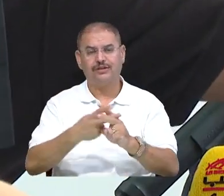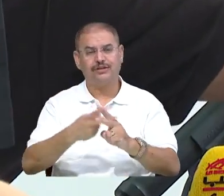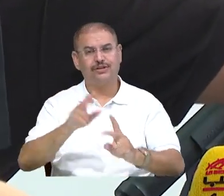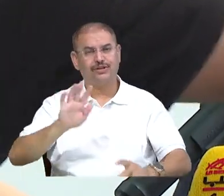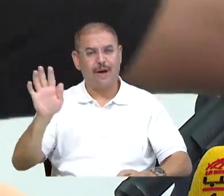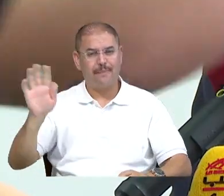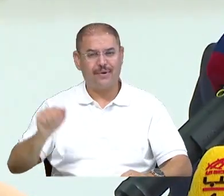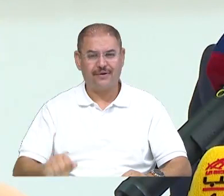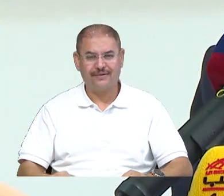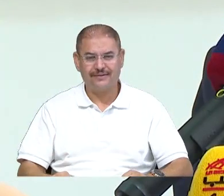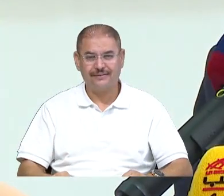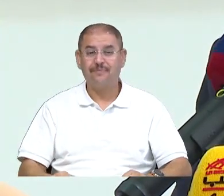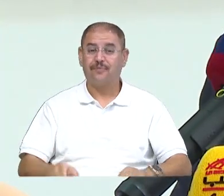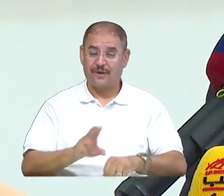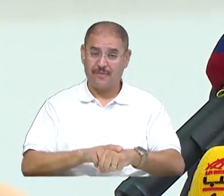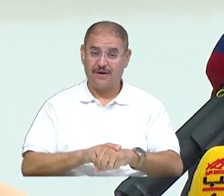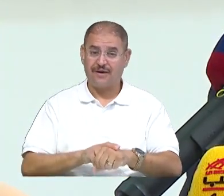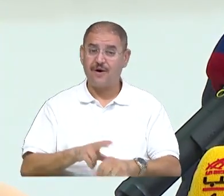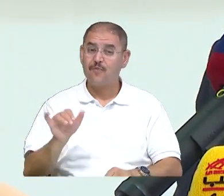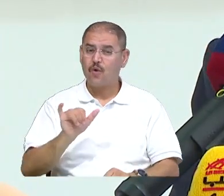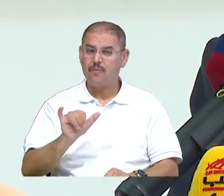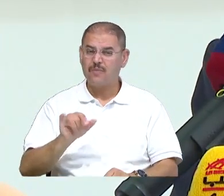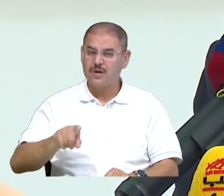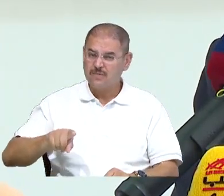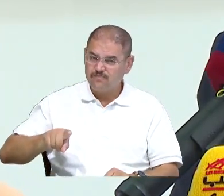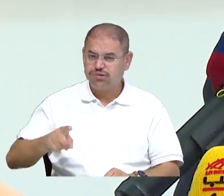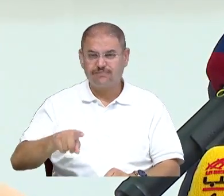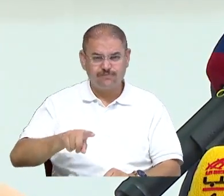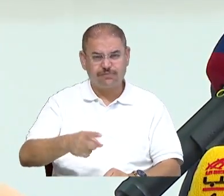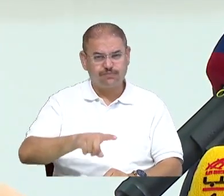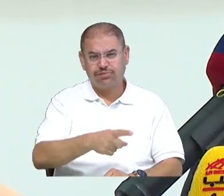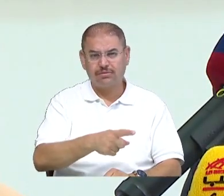المستهلك من جهة، وعدم التغول والاحتكار من جهة أخرى.